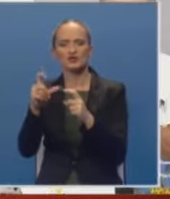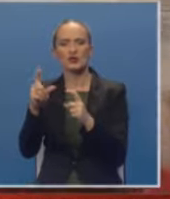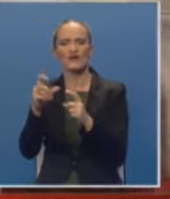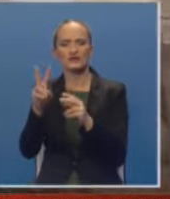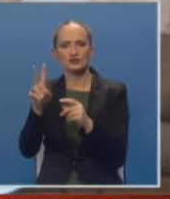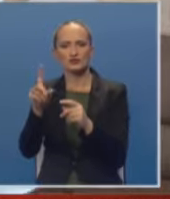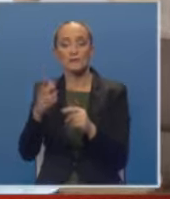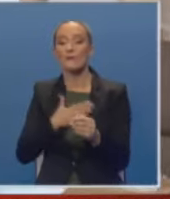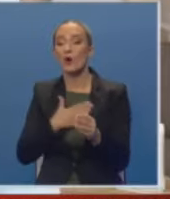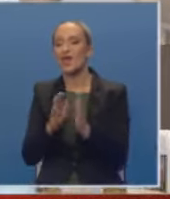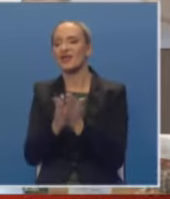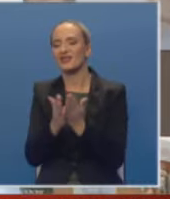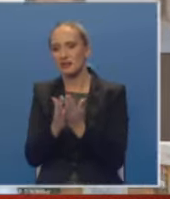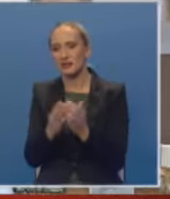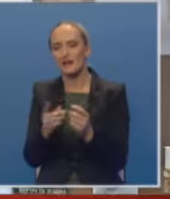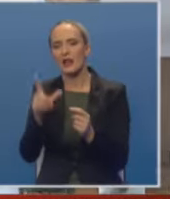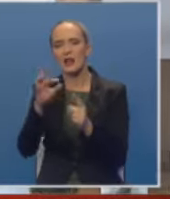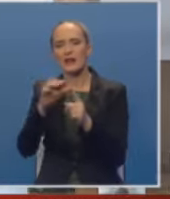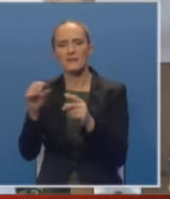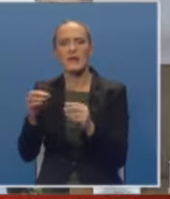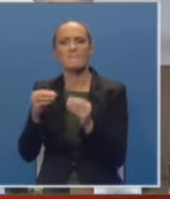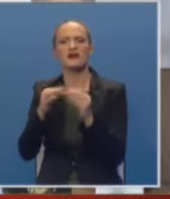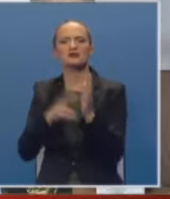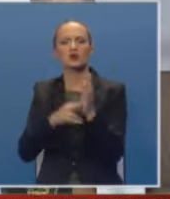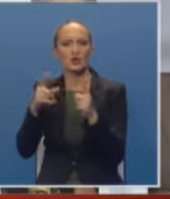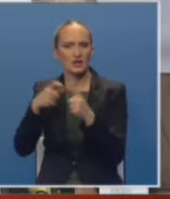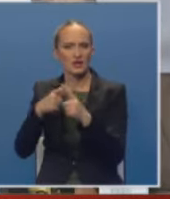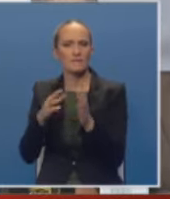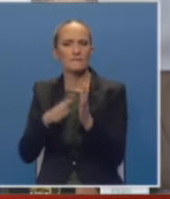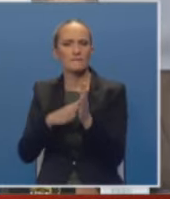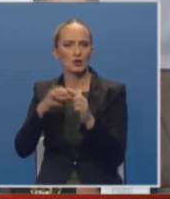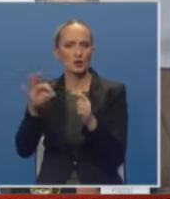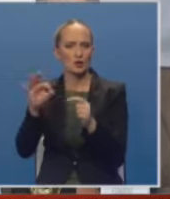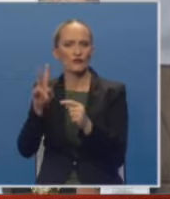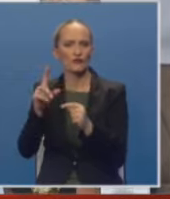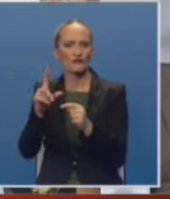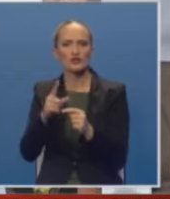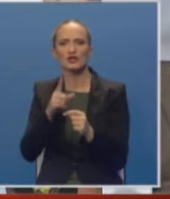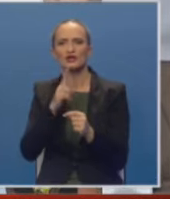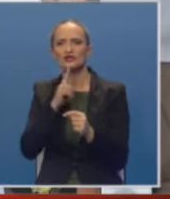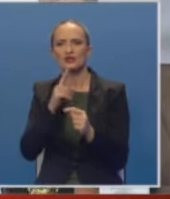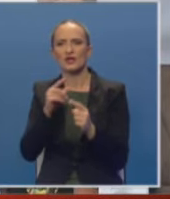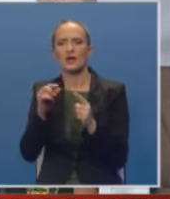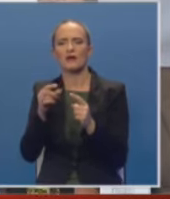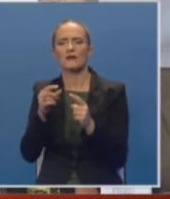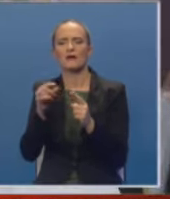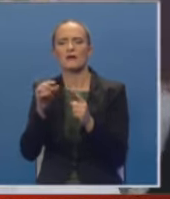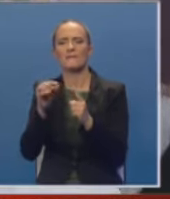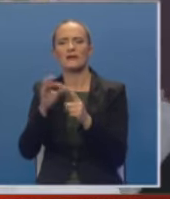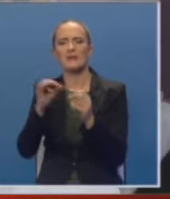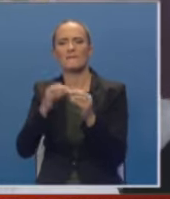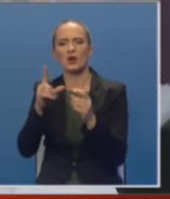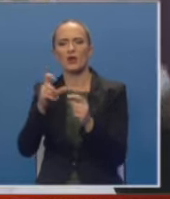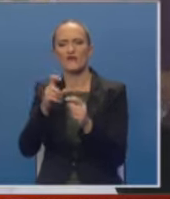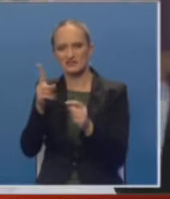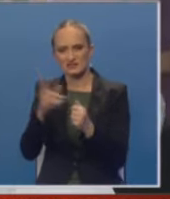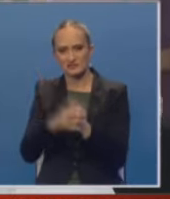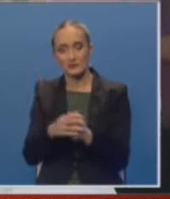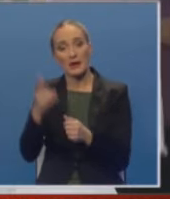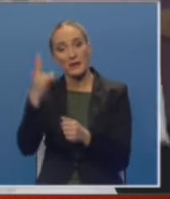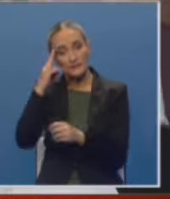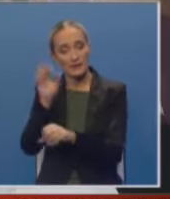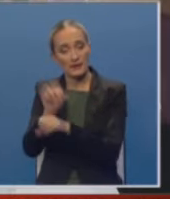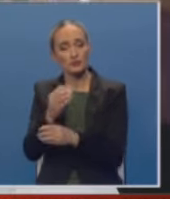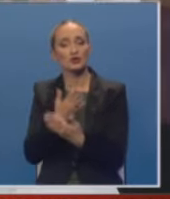knjige. Nagrada Liplje Baštioniku za knjigu Mirka Vukovića Šipak iz Prebilovaca. Drago mi je da je žiri